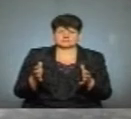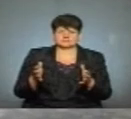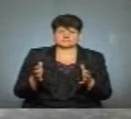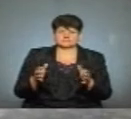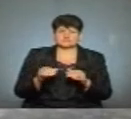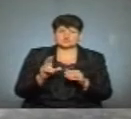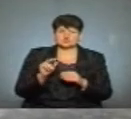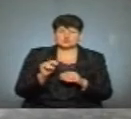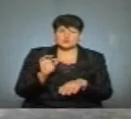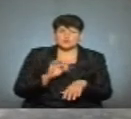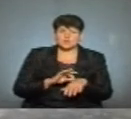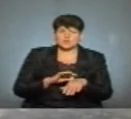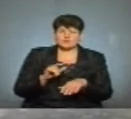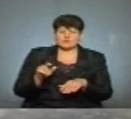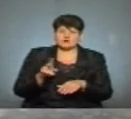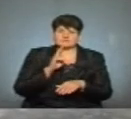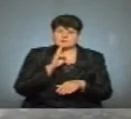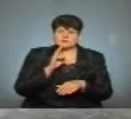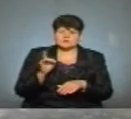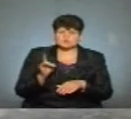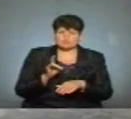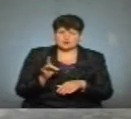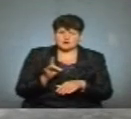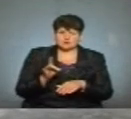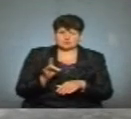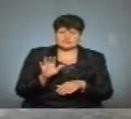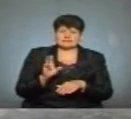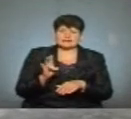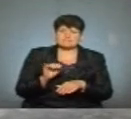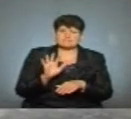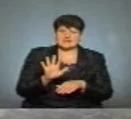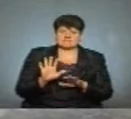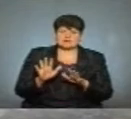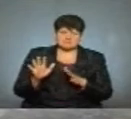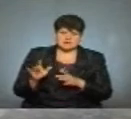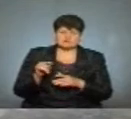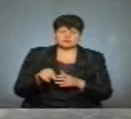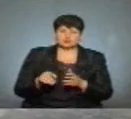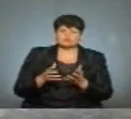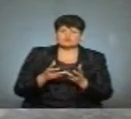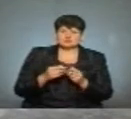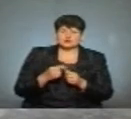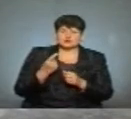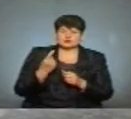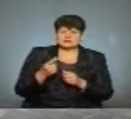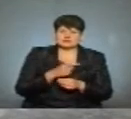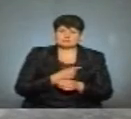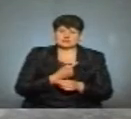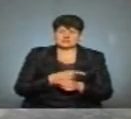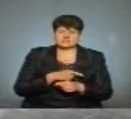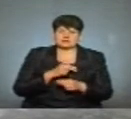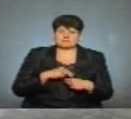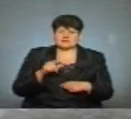збільшилось число хворих. В Кременецькому районі на 5 випадків, в тому числі один медичний